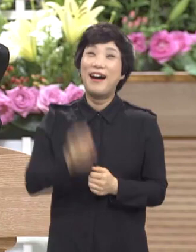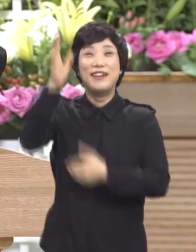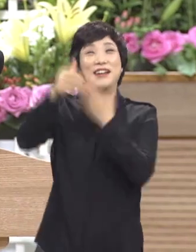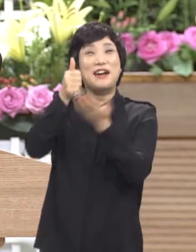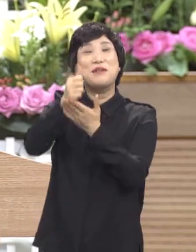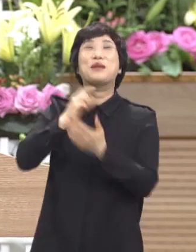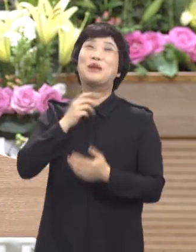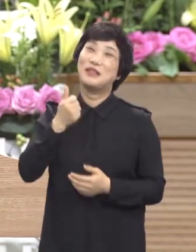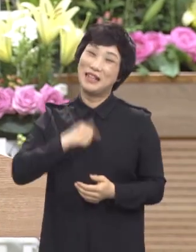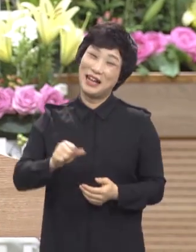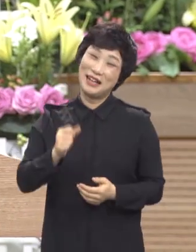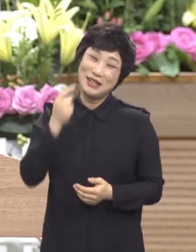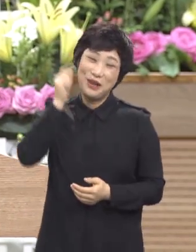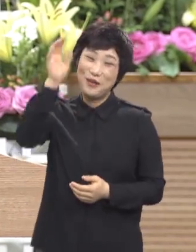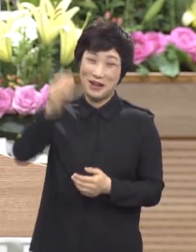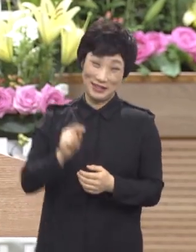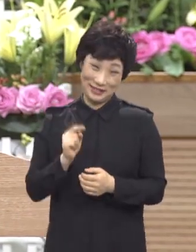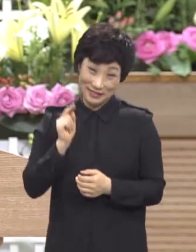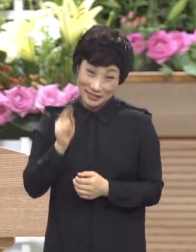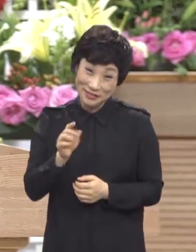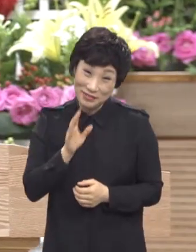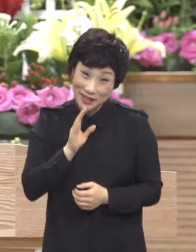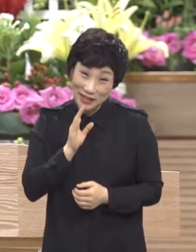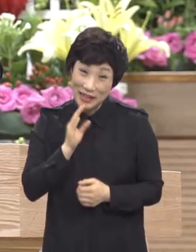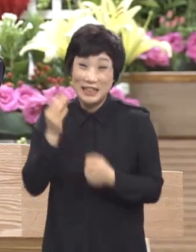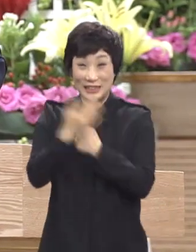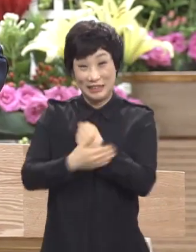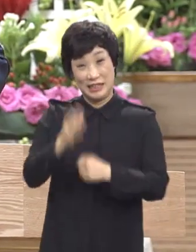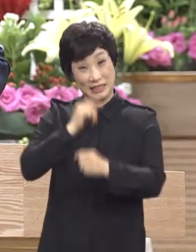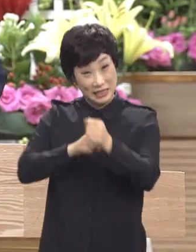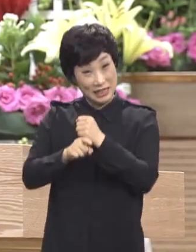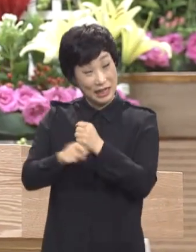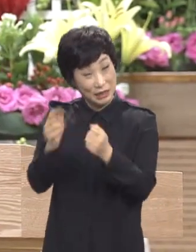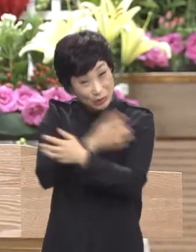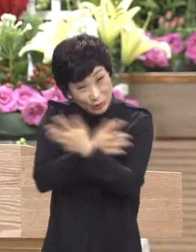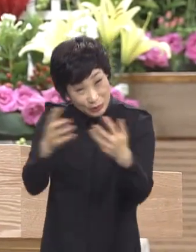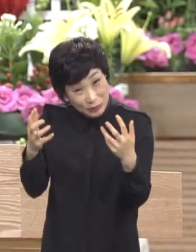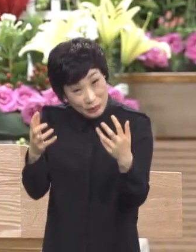하나님의 독생자의 영광이요 은혜와 진리가